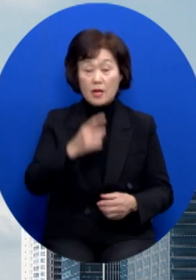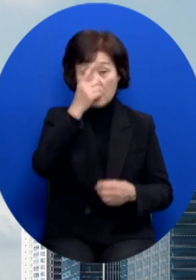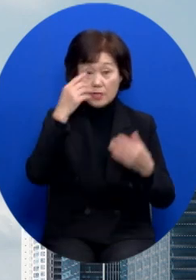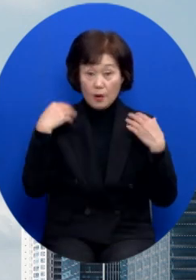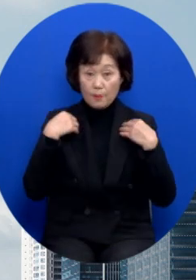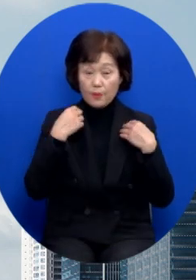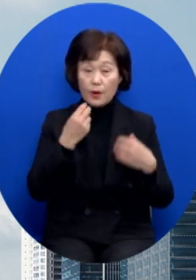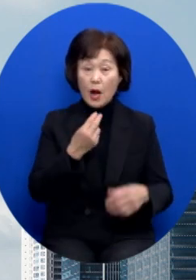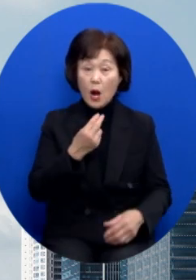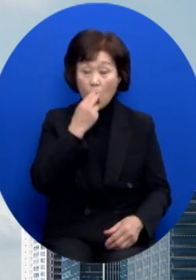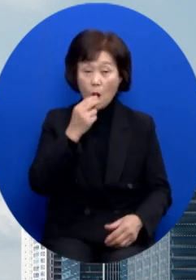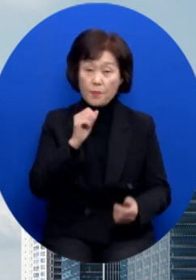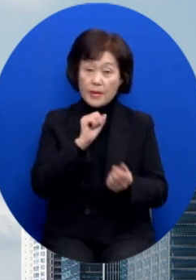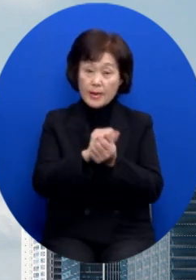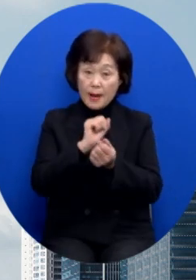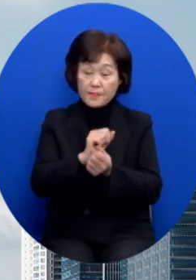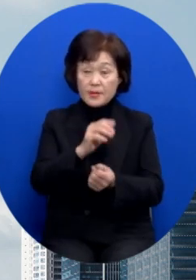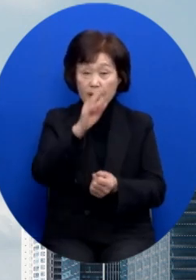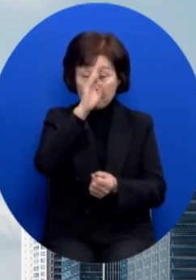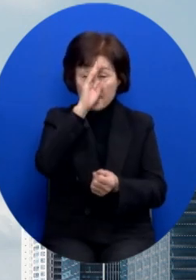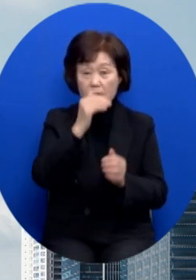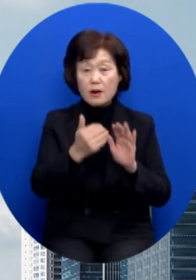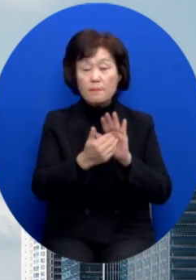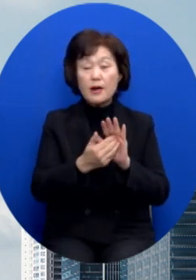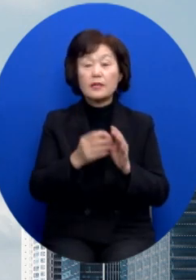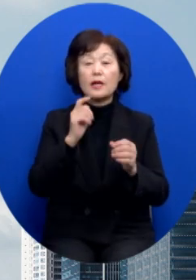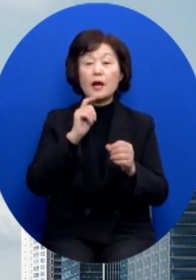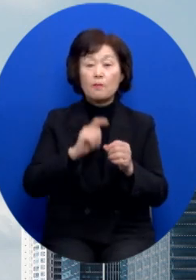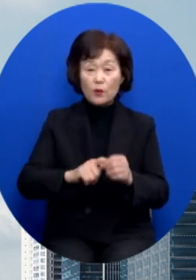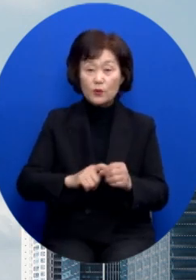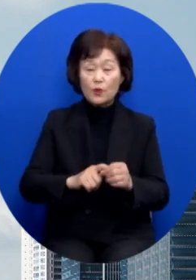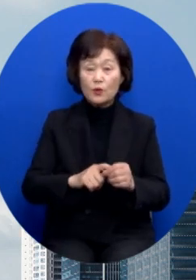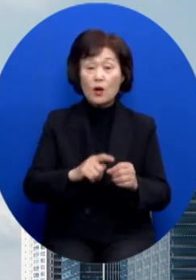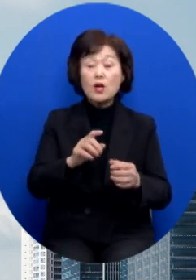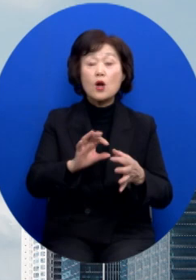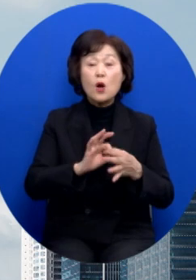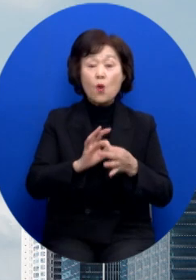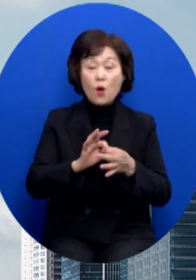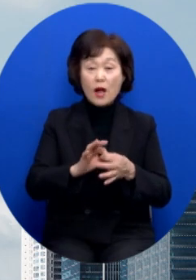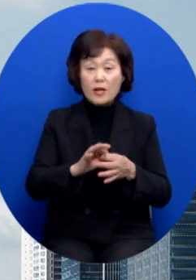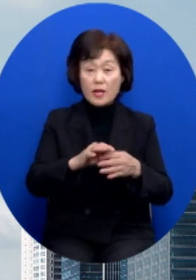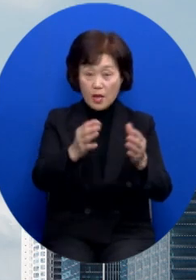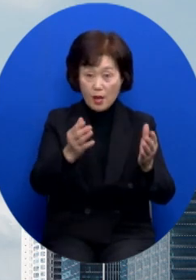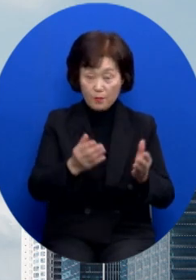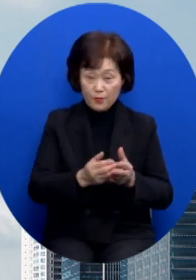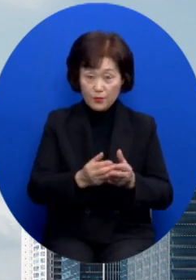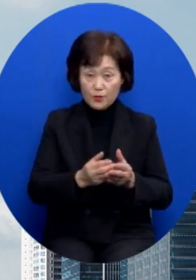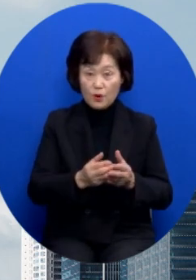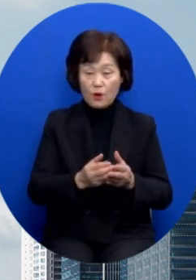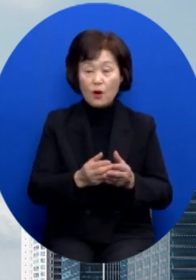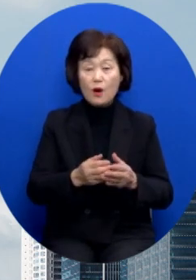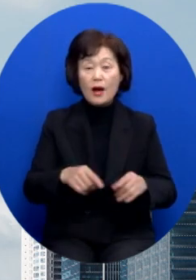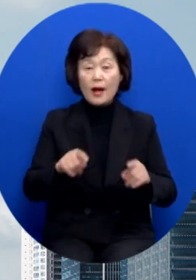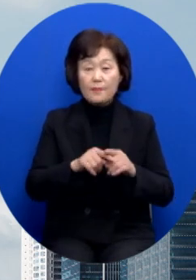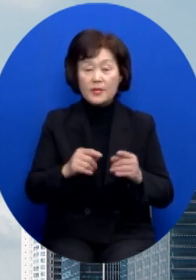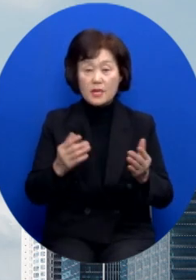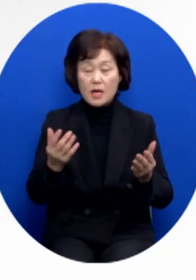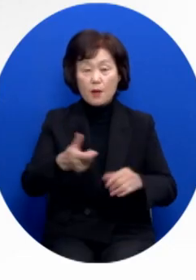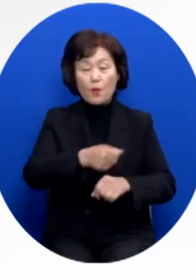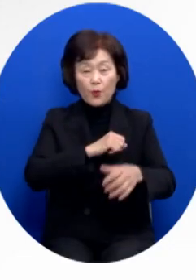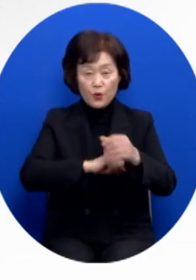정부가 호흡기 감염병에 대응하기 위해 호흡기 감염병 관계부처 합동대책반을 본격 가동했습니다.